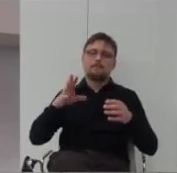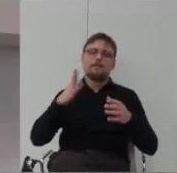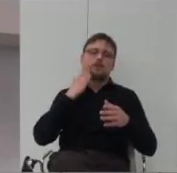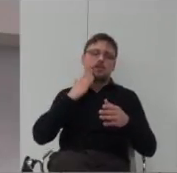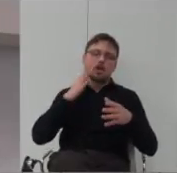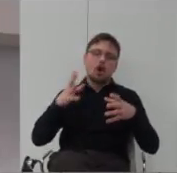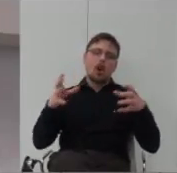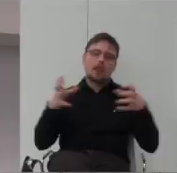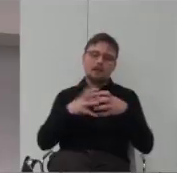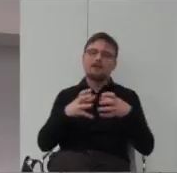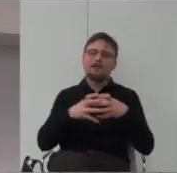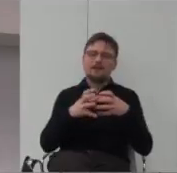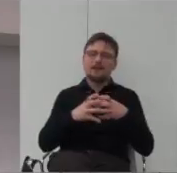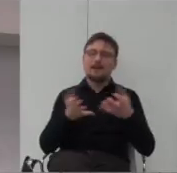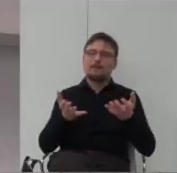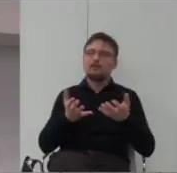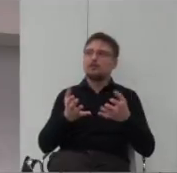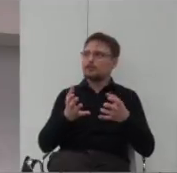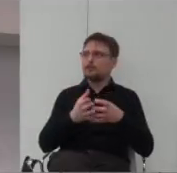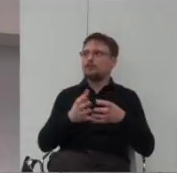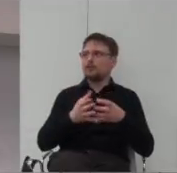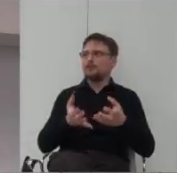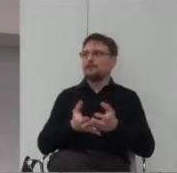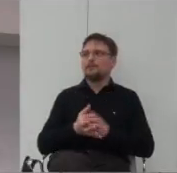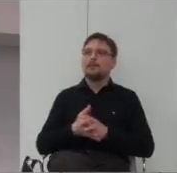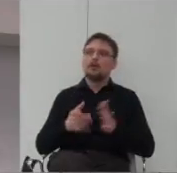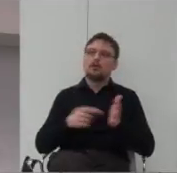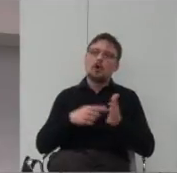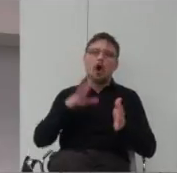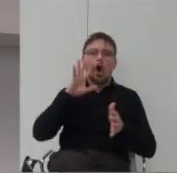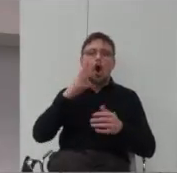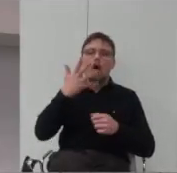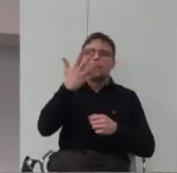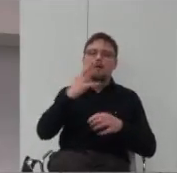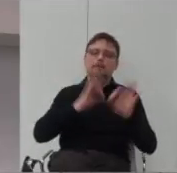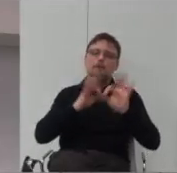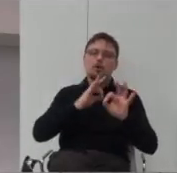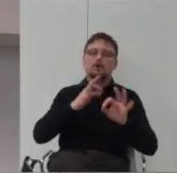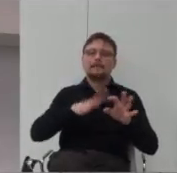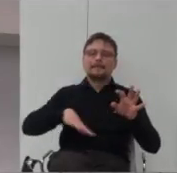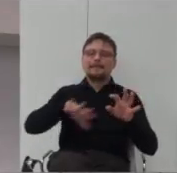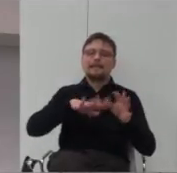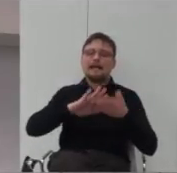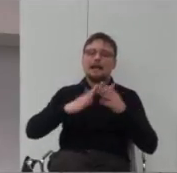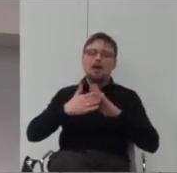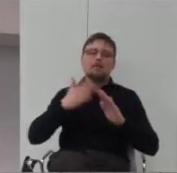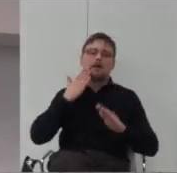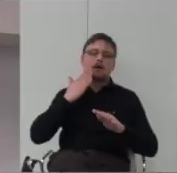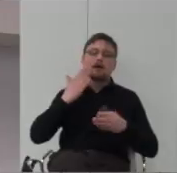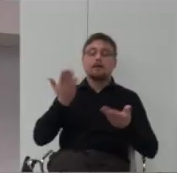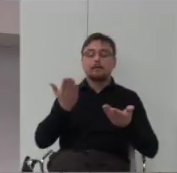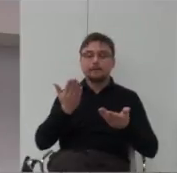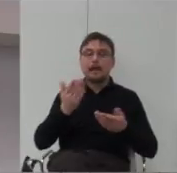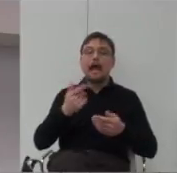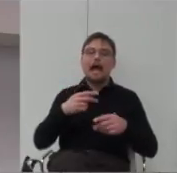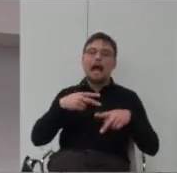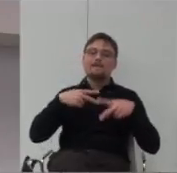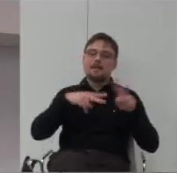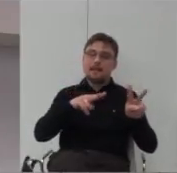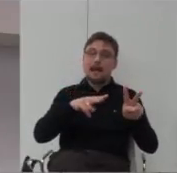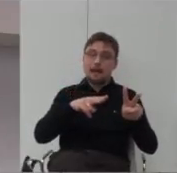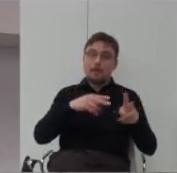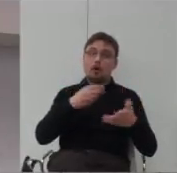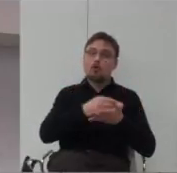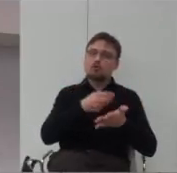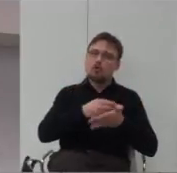Wohnungsbaugenossenschaften, czyli kolektywami mieszkaniowymi. Stanowią one około 5% rynku